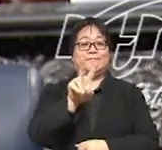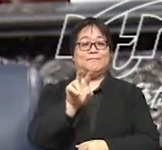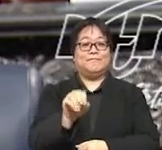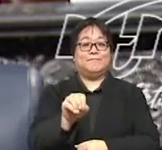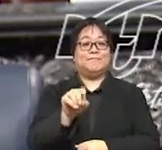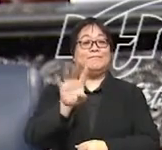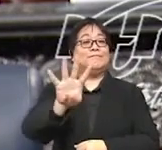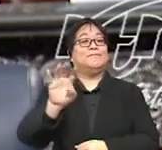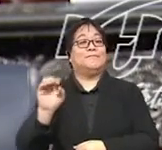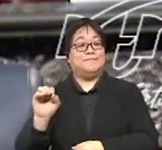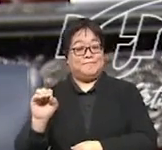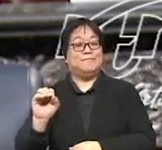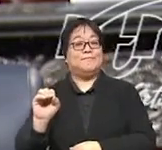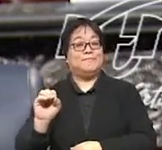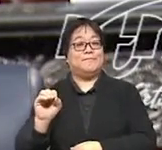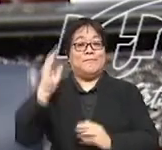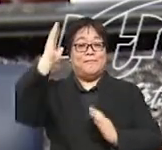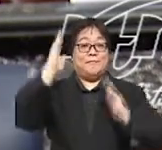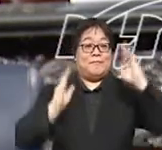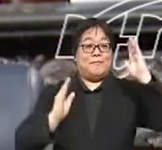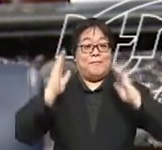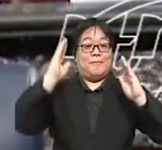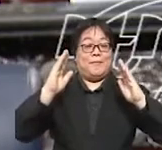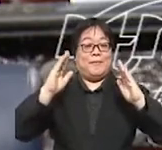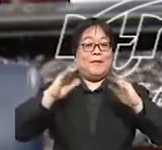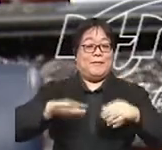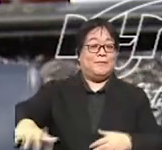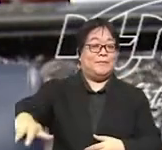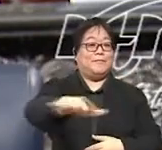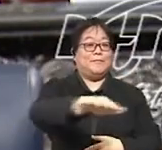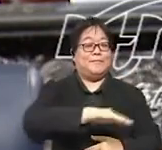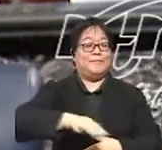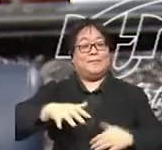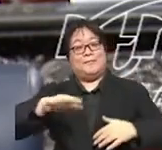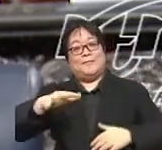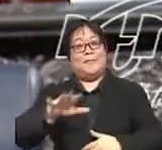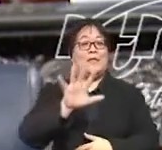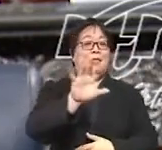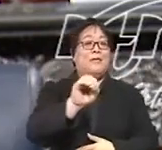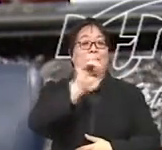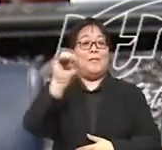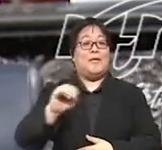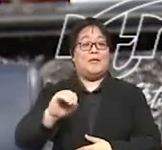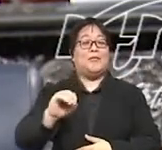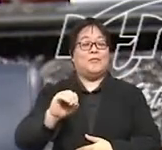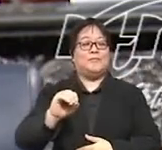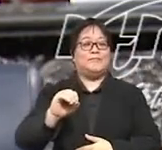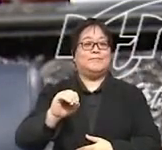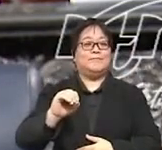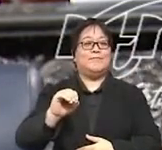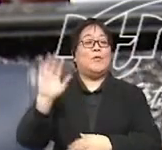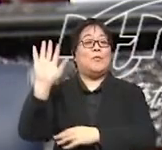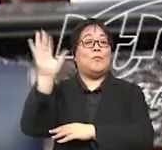2040 kita mau negara kita nih delete Upi tidak kurang DP 50 ratus bumi Malaysia ini